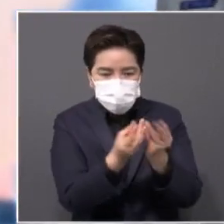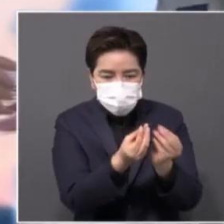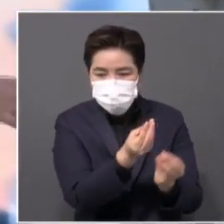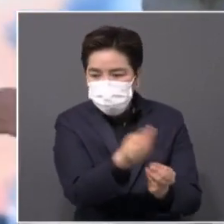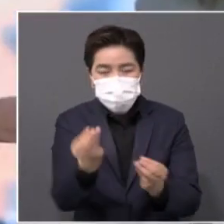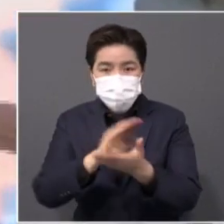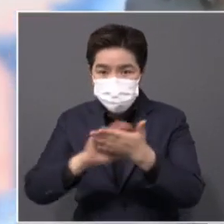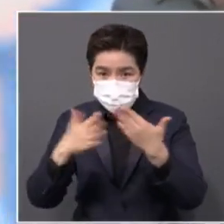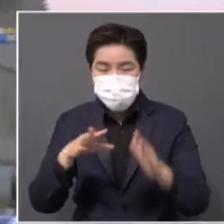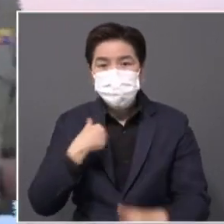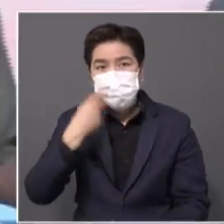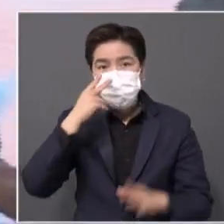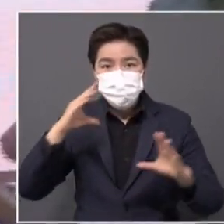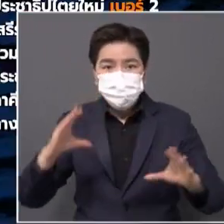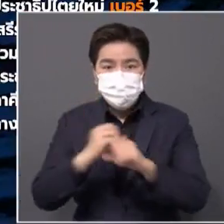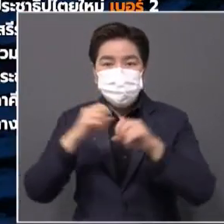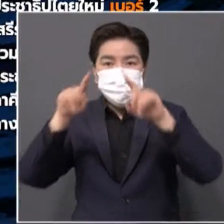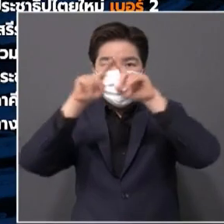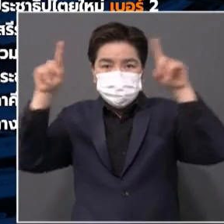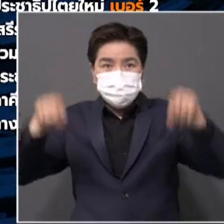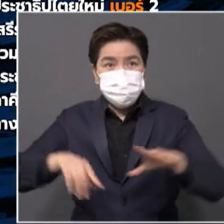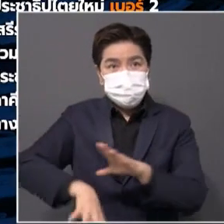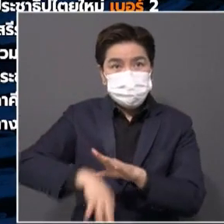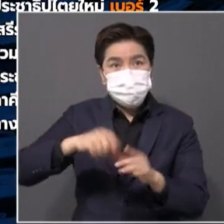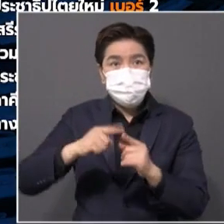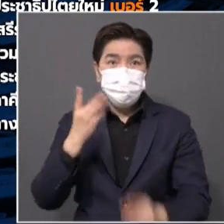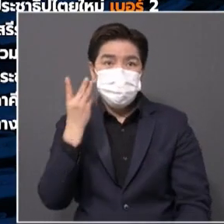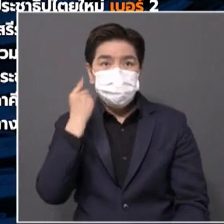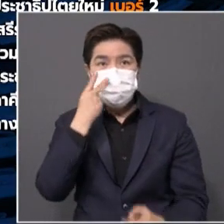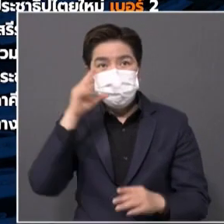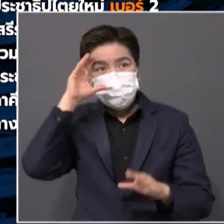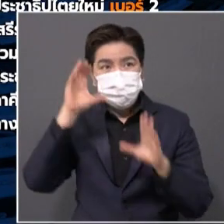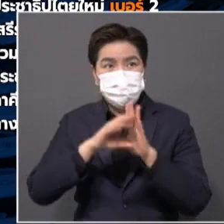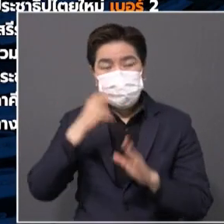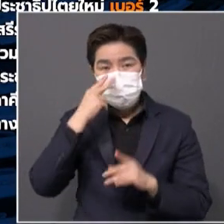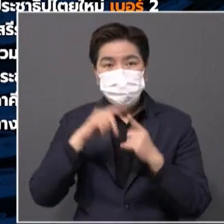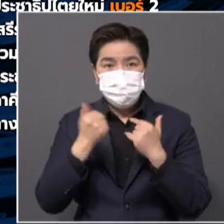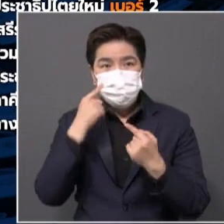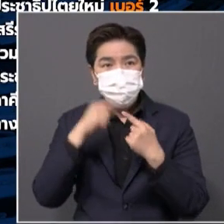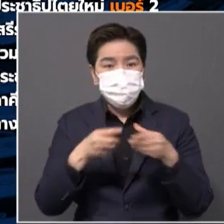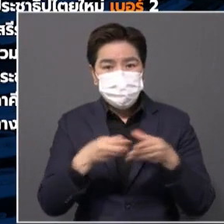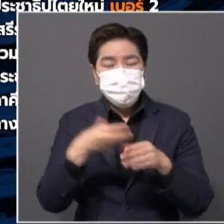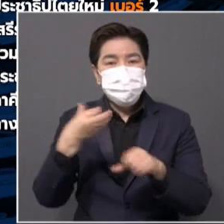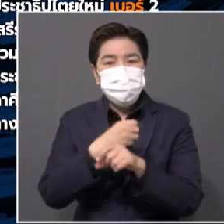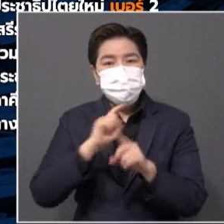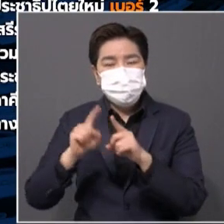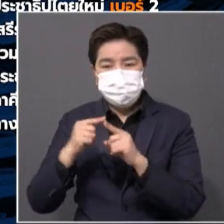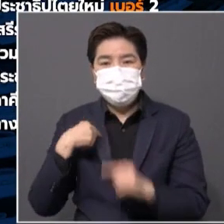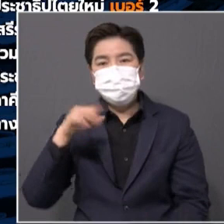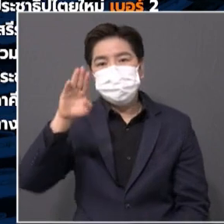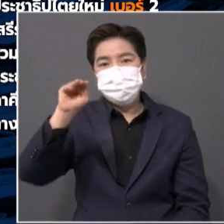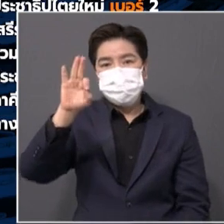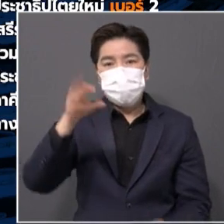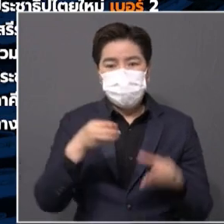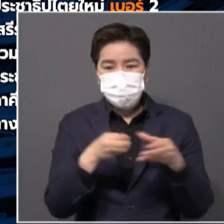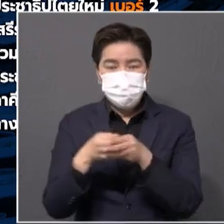หาเสียงนะฮะคุณผู้ชมไปดูภาพรวมทั้งหมดการจับสลากเมื่อวานนี้มองเห็นใช่ไหมครับก็จะมีพรรคการเมืองต่างๆเมื่อวานนี้มา 49